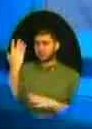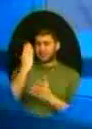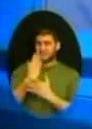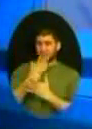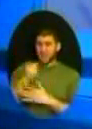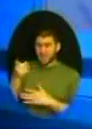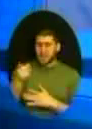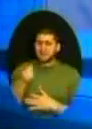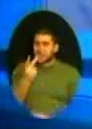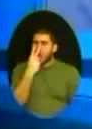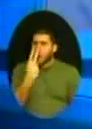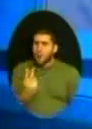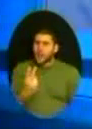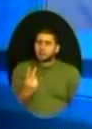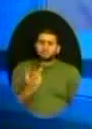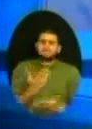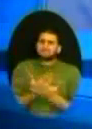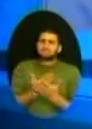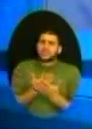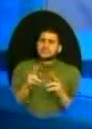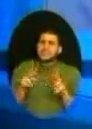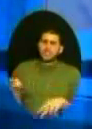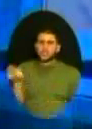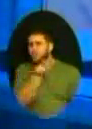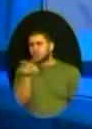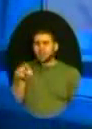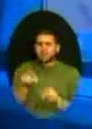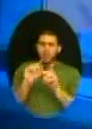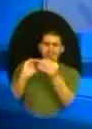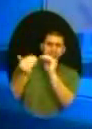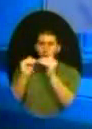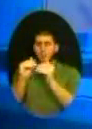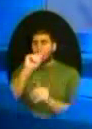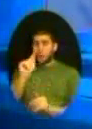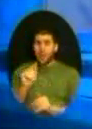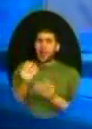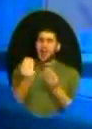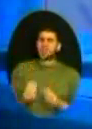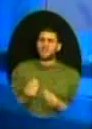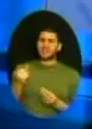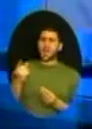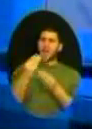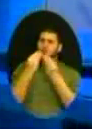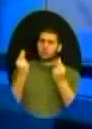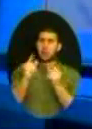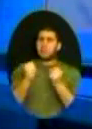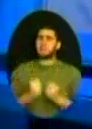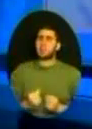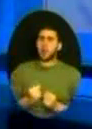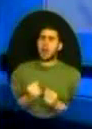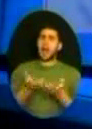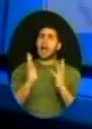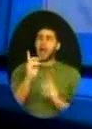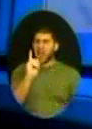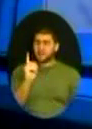המצלמה, ואת רואה למעשה שיש ביניהם איזשהו תיאום שיכול שאפילו היה לטובתם של החשודים, לא בטוח שזה היה